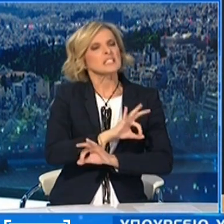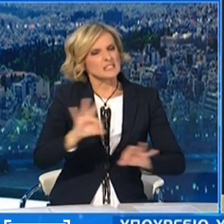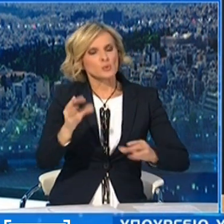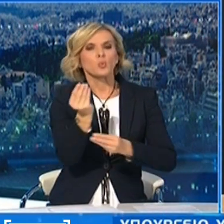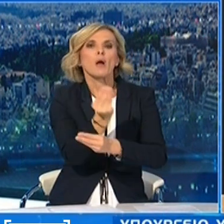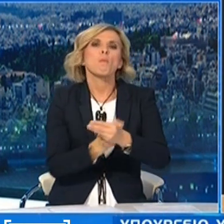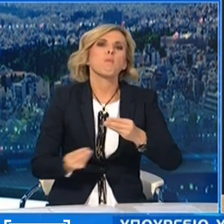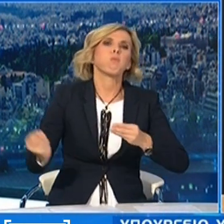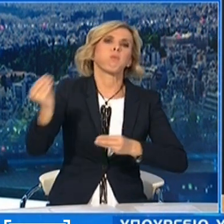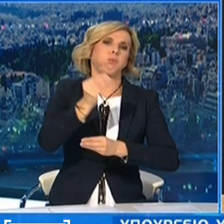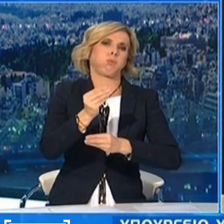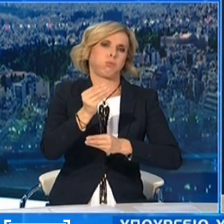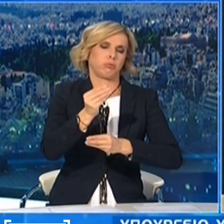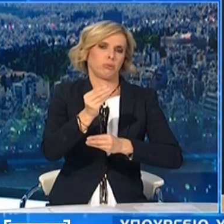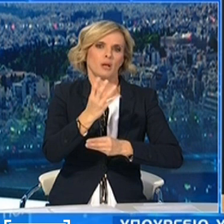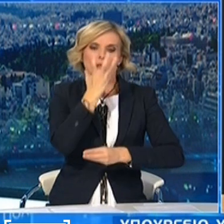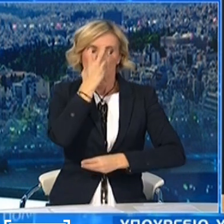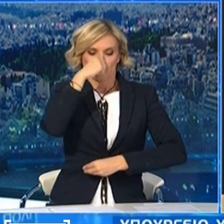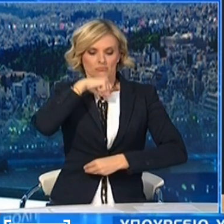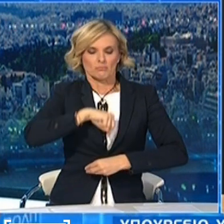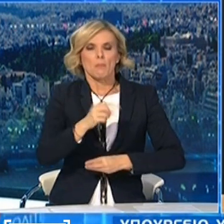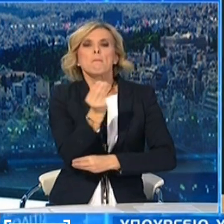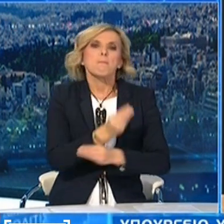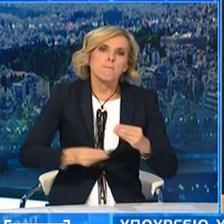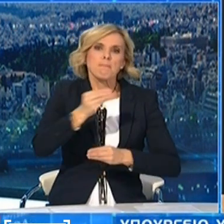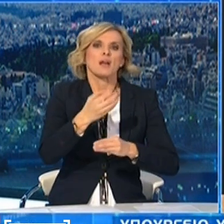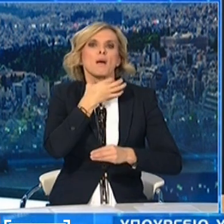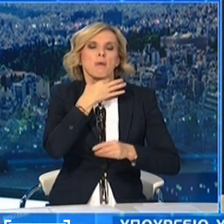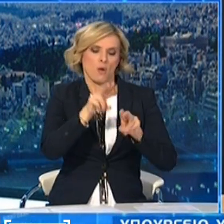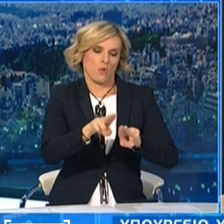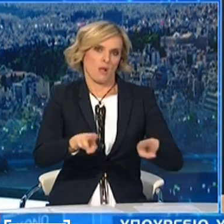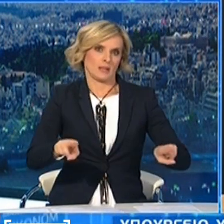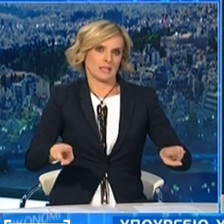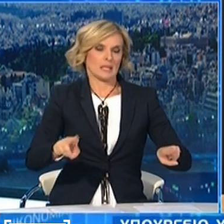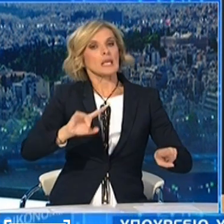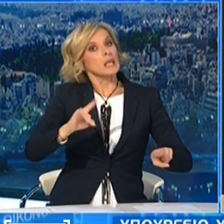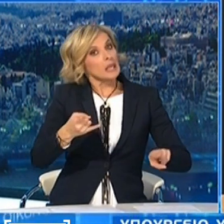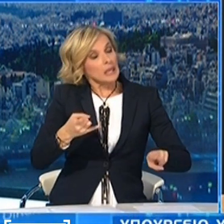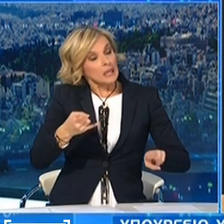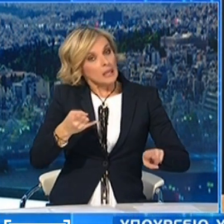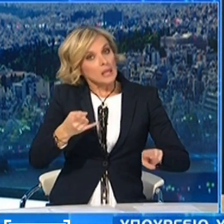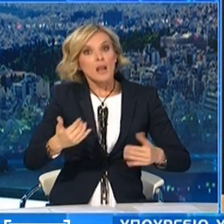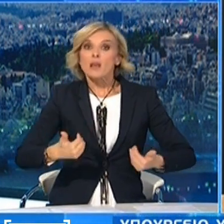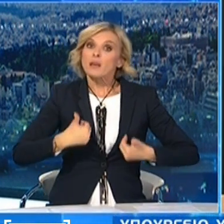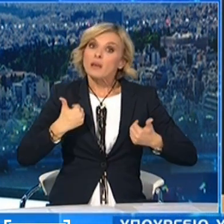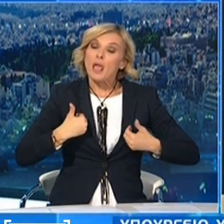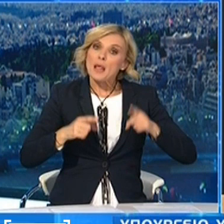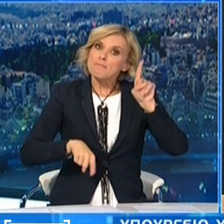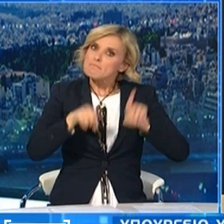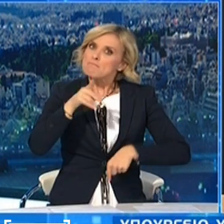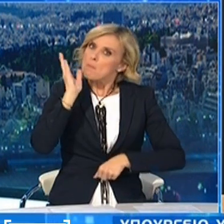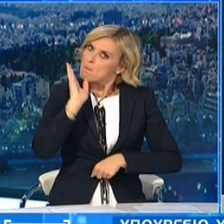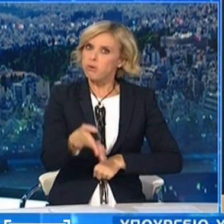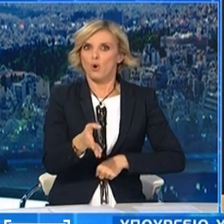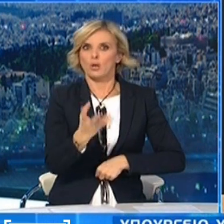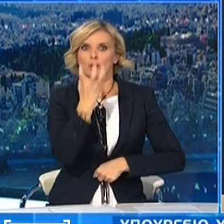διασωληνώσεων, είτε με αύξηση των ατόμων που είναι σε μεγαλύτερη ηλικία, είτε ακόμα και μπορούμε να δούμε ένα μικρό αριθμό ατόμων